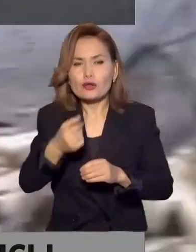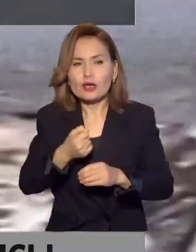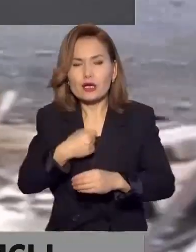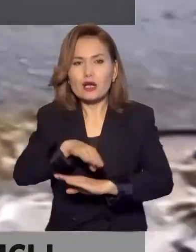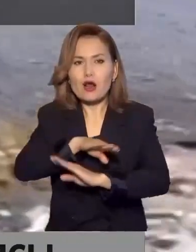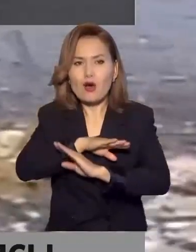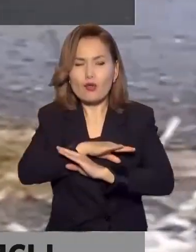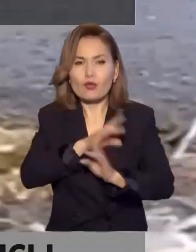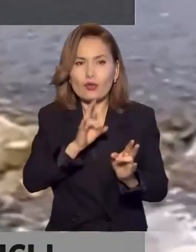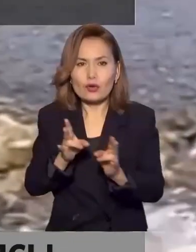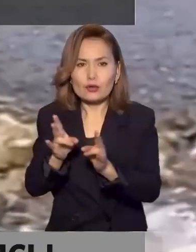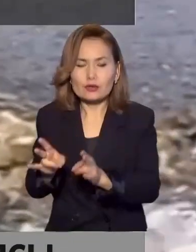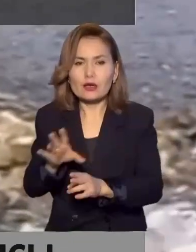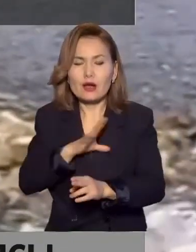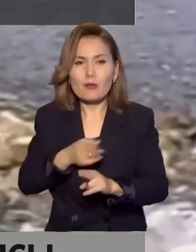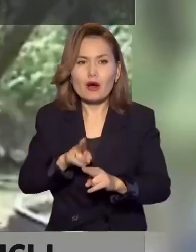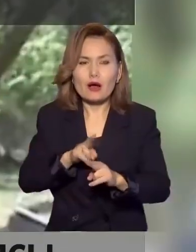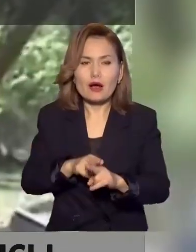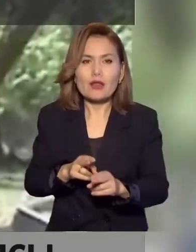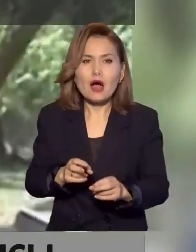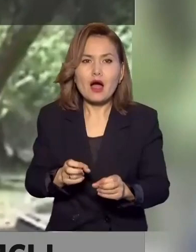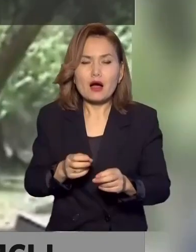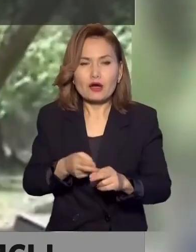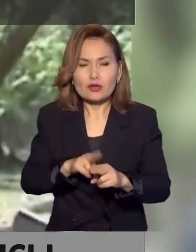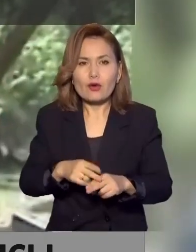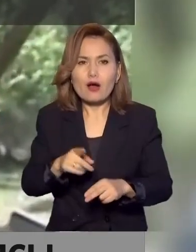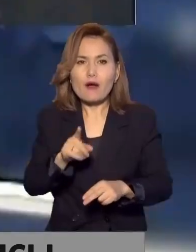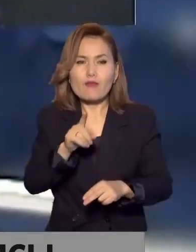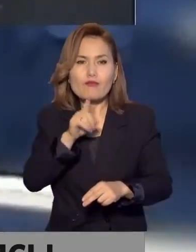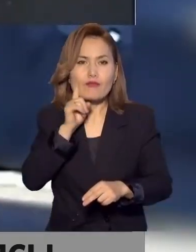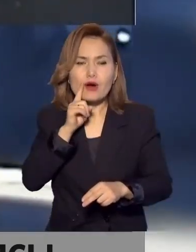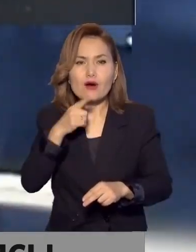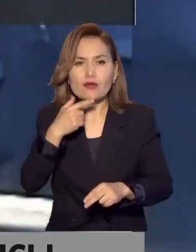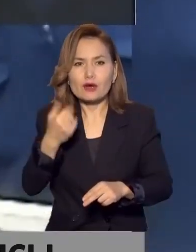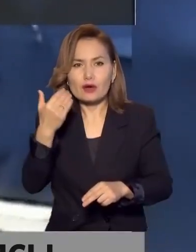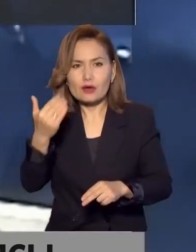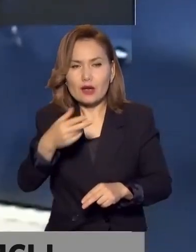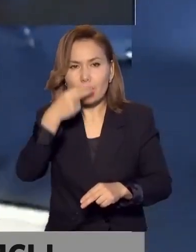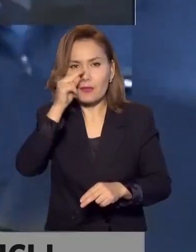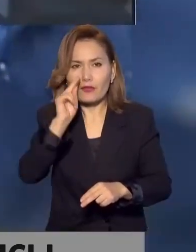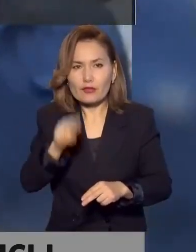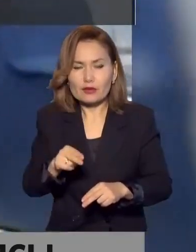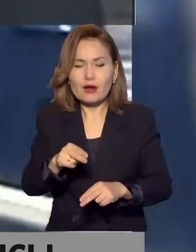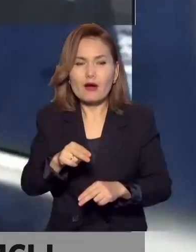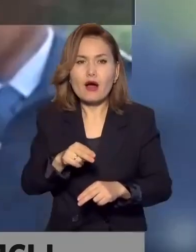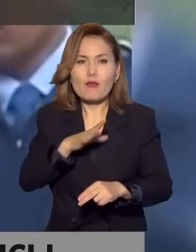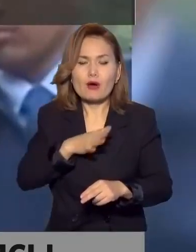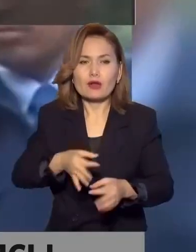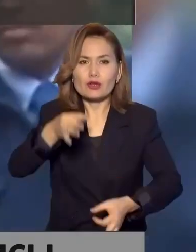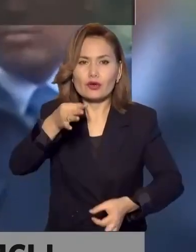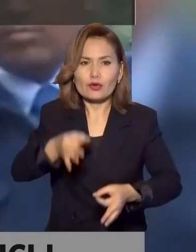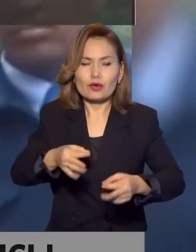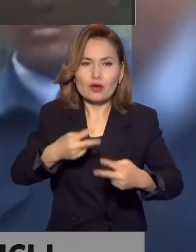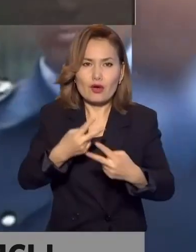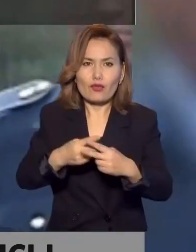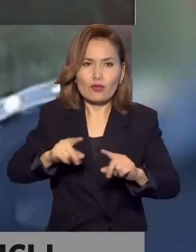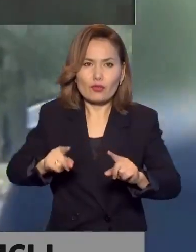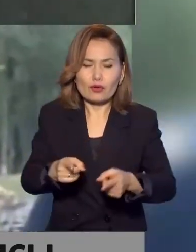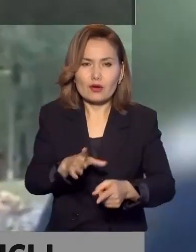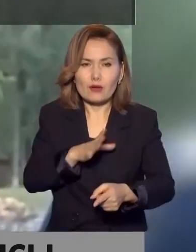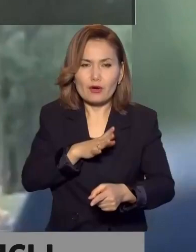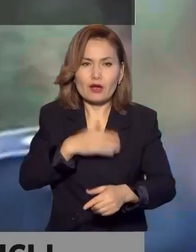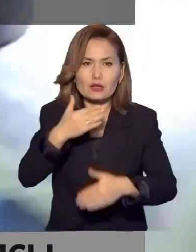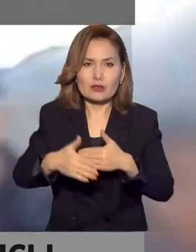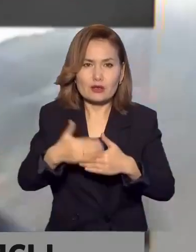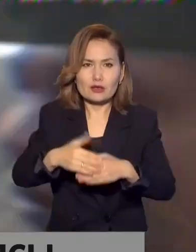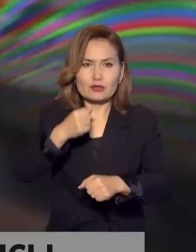қорықшы қаза тапты. Қылмыстың жасалуына тірі қалған сарбаз Владислав Челах кінәлі деп танылды. Ол қазіргі уақытта темір торда